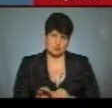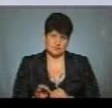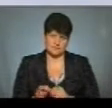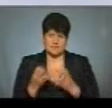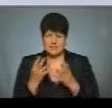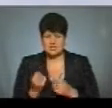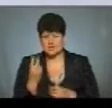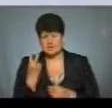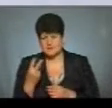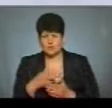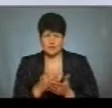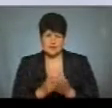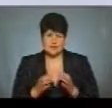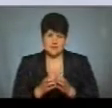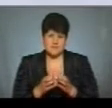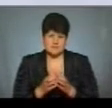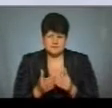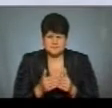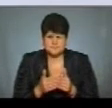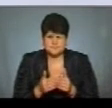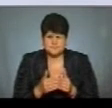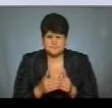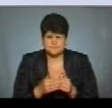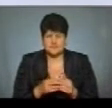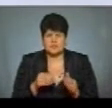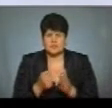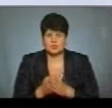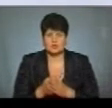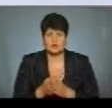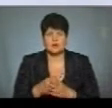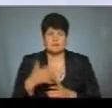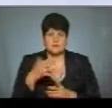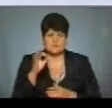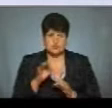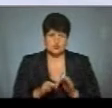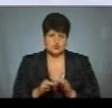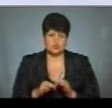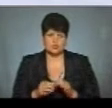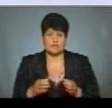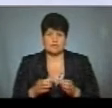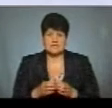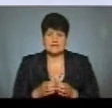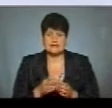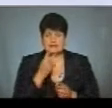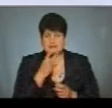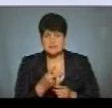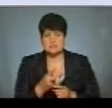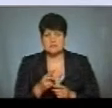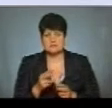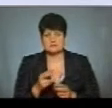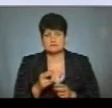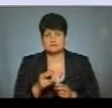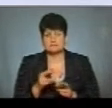9,3%. Ще 2 політичних сили практично наближаються до 5-відсоткового бар'єру за нашими даними, і, зважаючи на